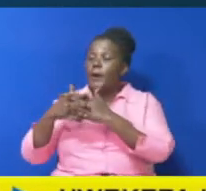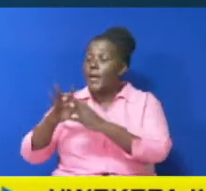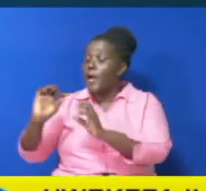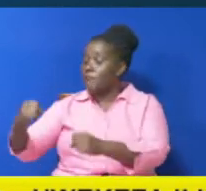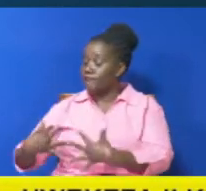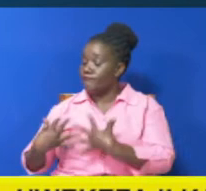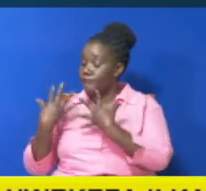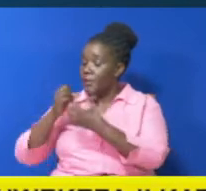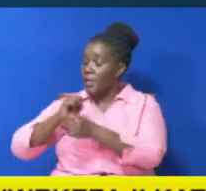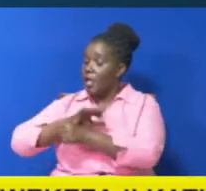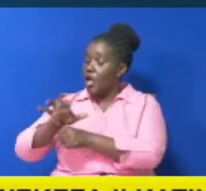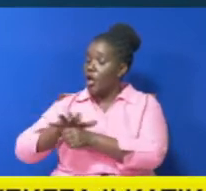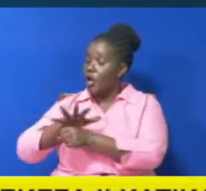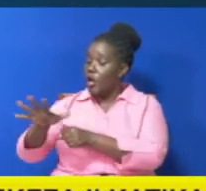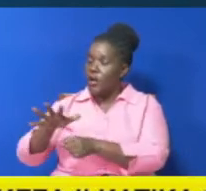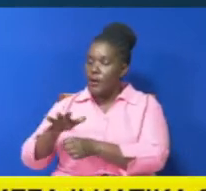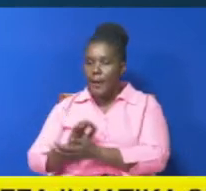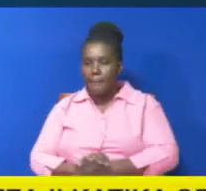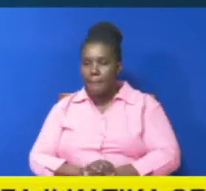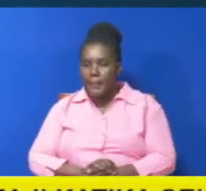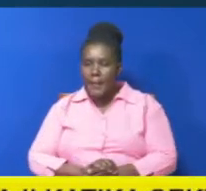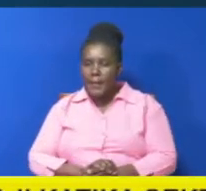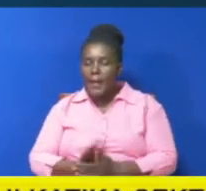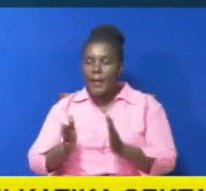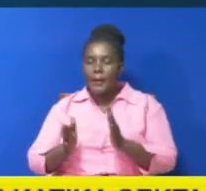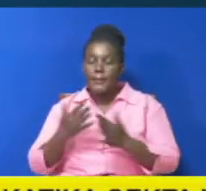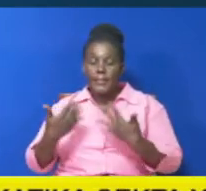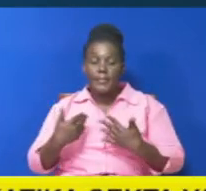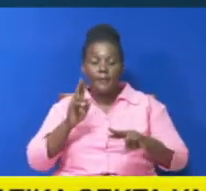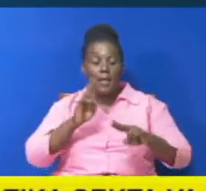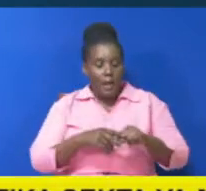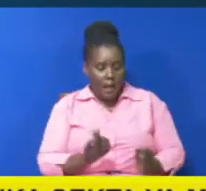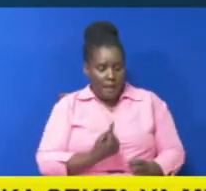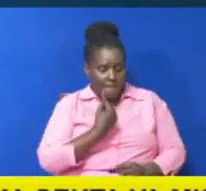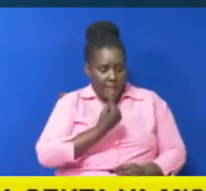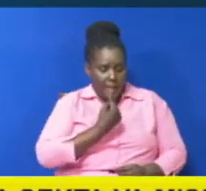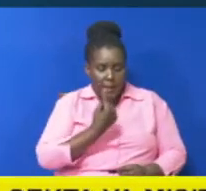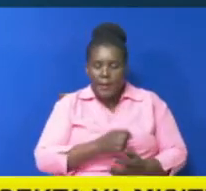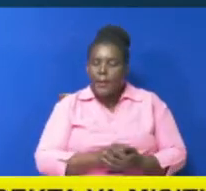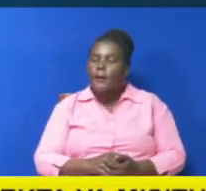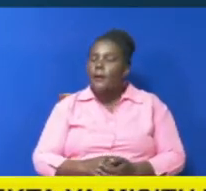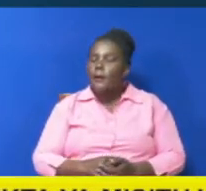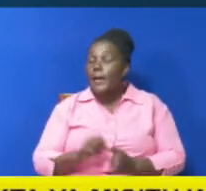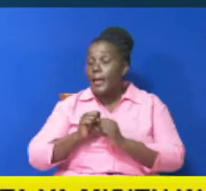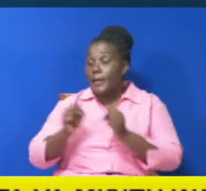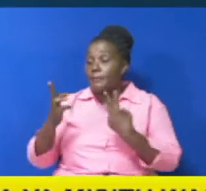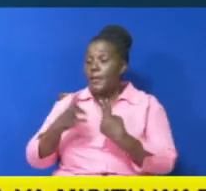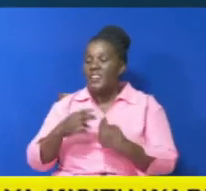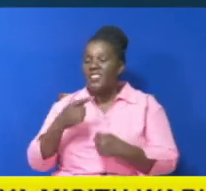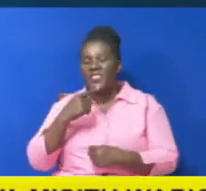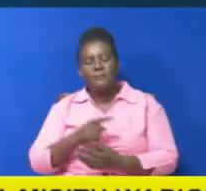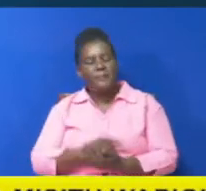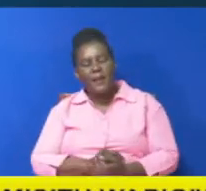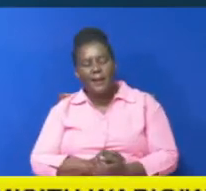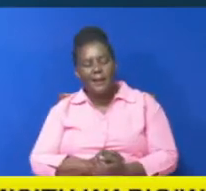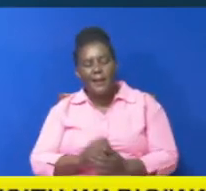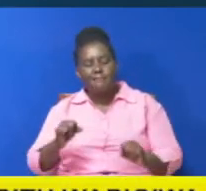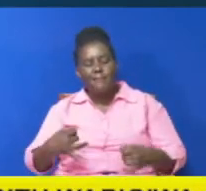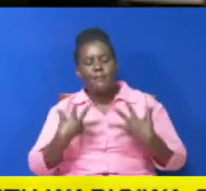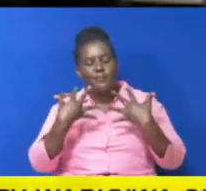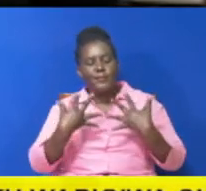vya corona. Biden amelazimika kujitenga na watu na madaktari nchini humo wanasema maambukizi aliyonayo ni ya kawaida baada ya mtu kupata dawa